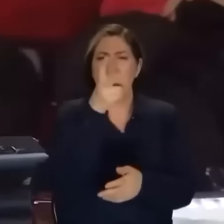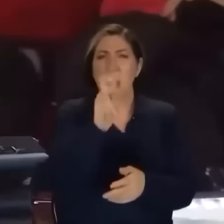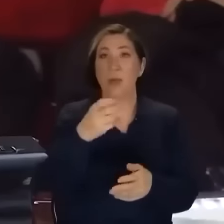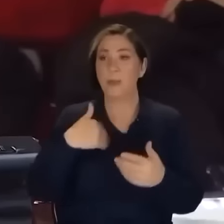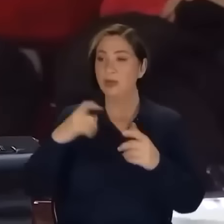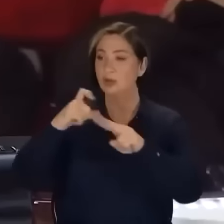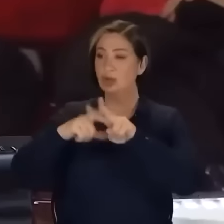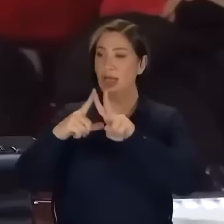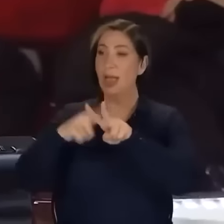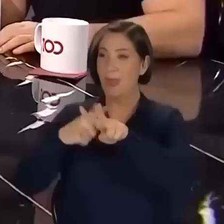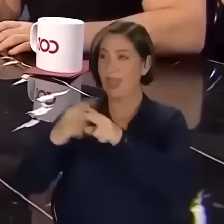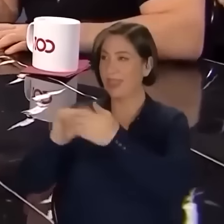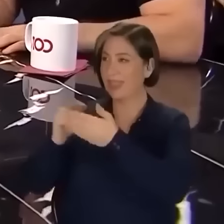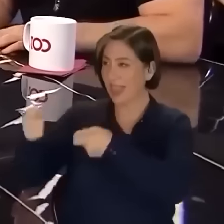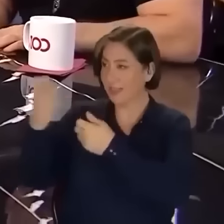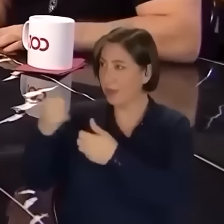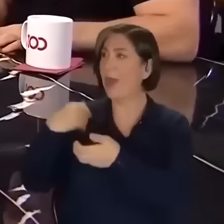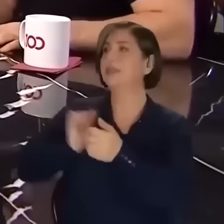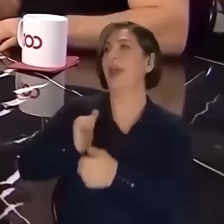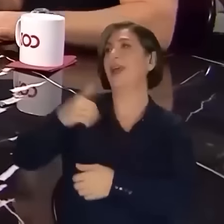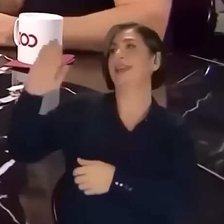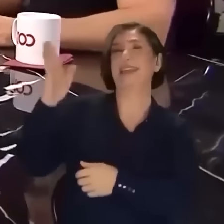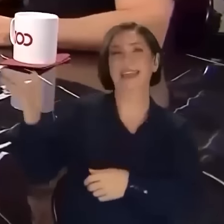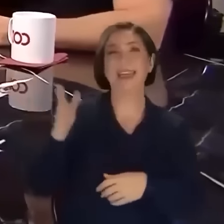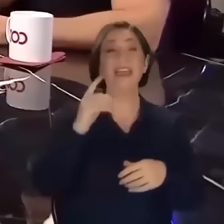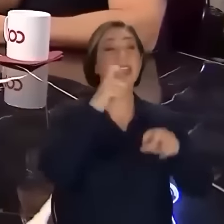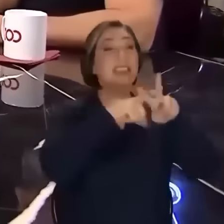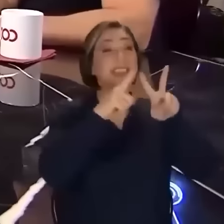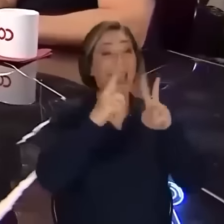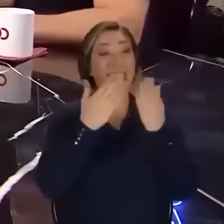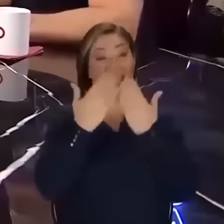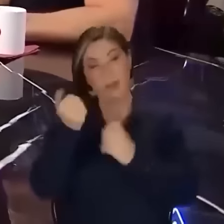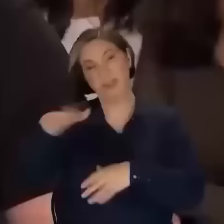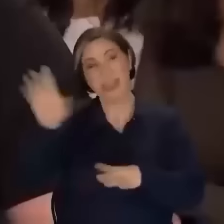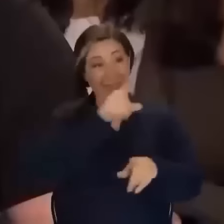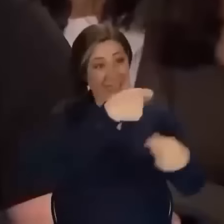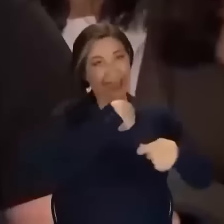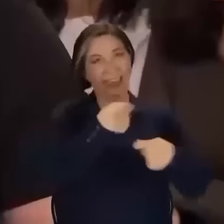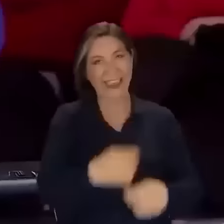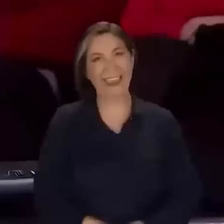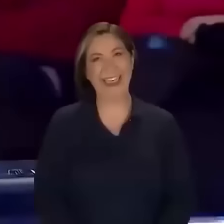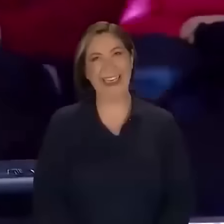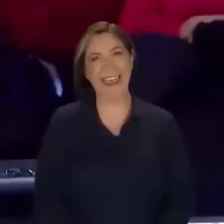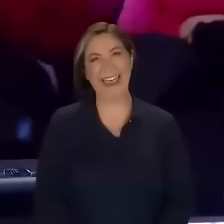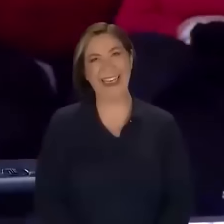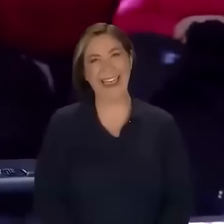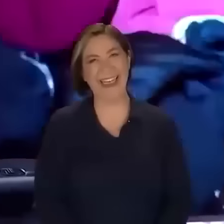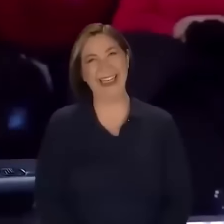o Ben Can Yaman'dan ders alacaktım Ama askere gitti çocuk Can Yaman hazır dersini almışken ev dersini al